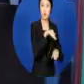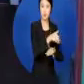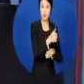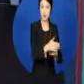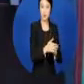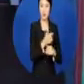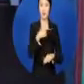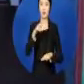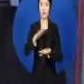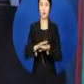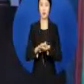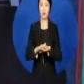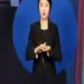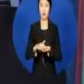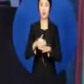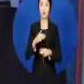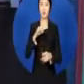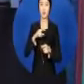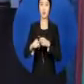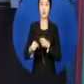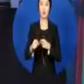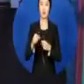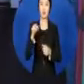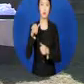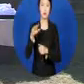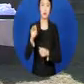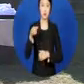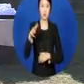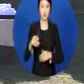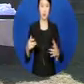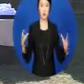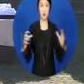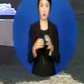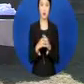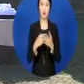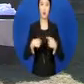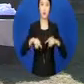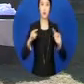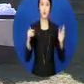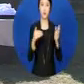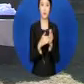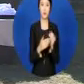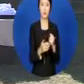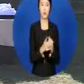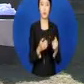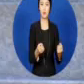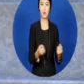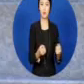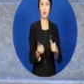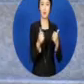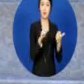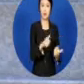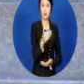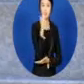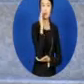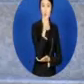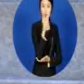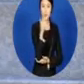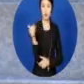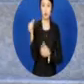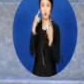광복회장, 유족 시민 등 천여 명이 참석했습니다. 행사는 추념사, 추모사, 헌화와